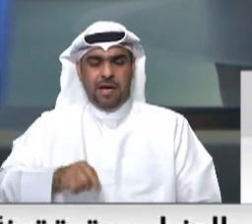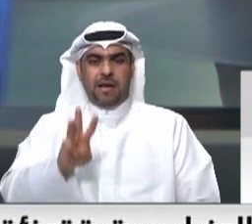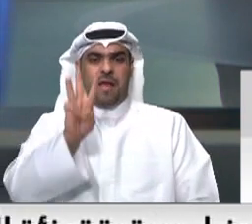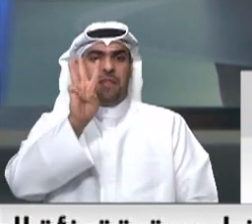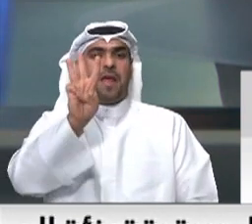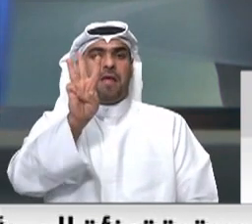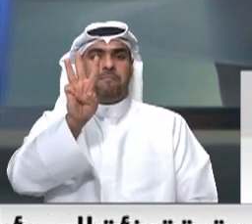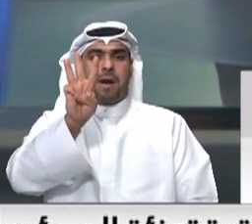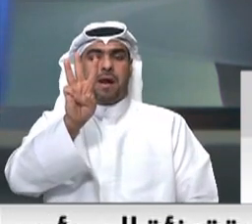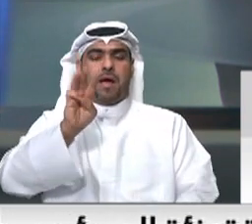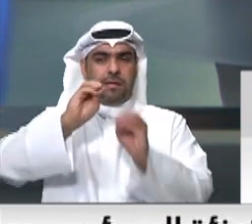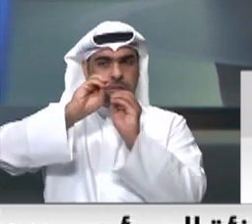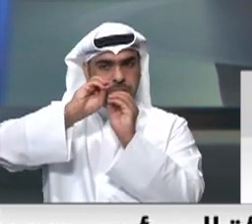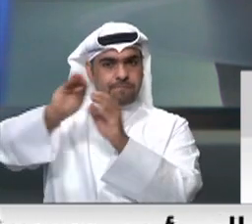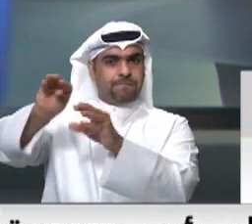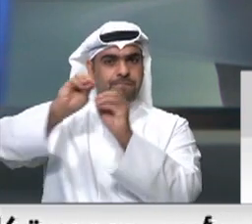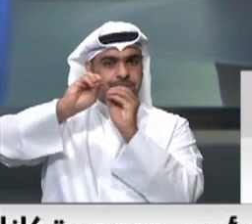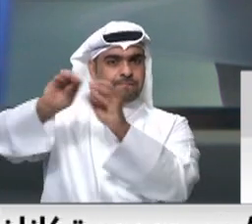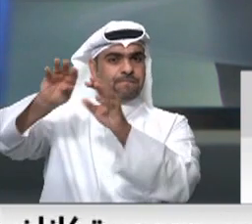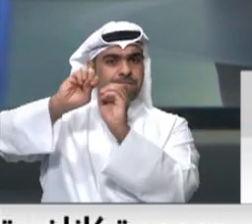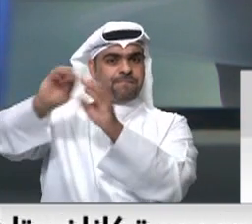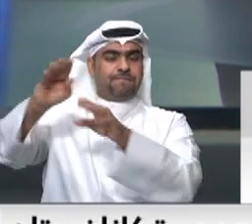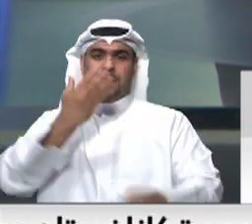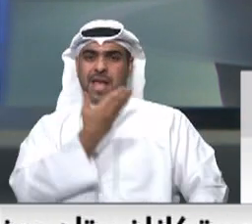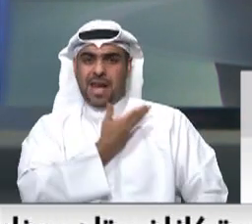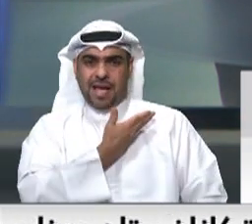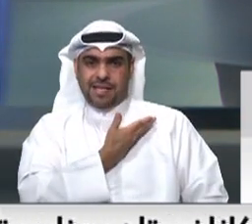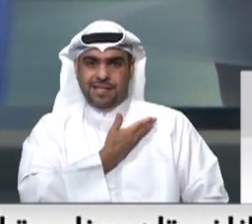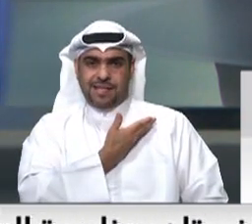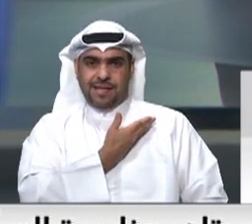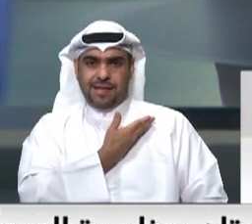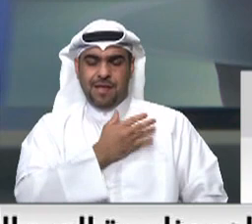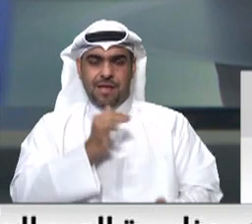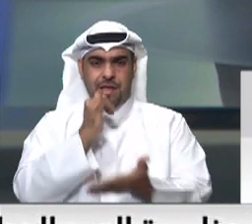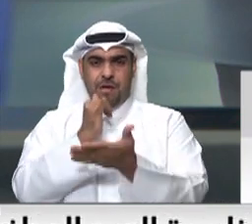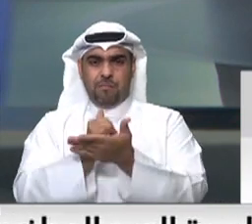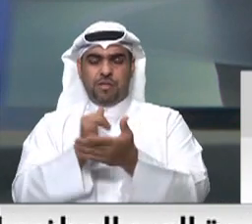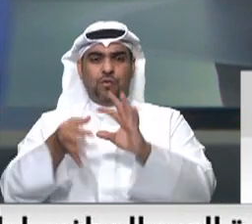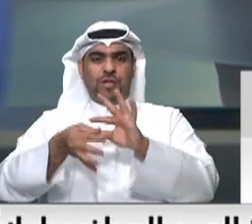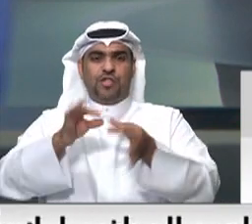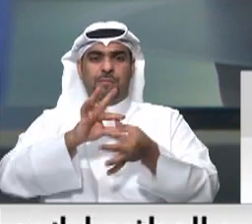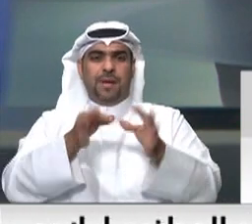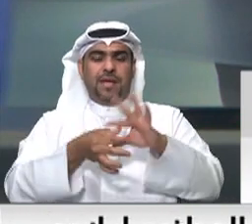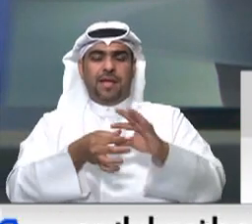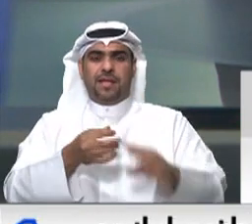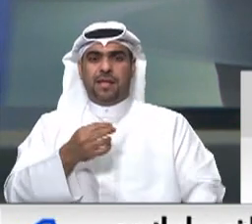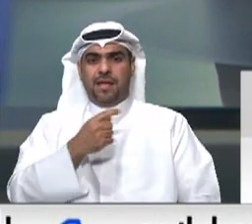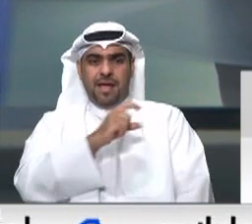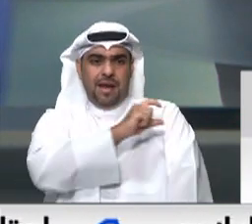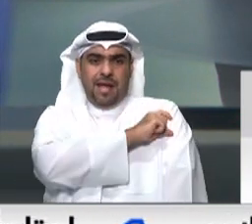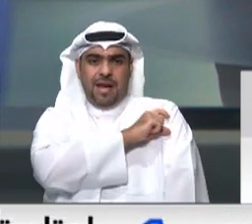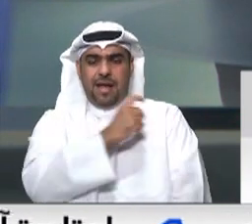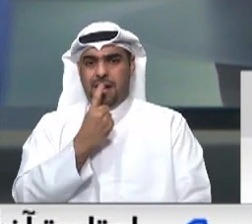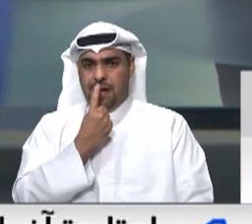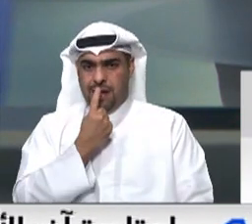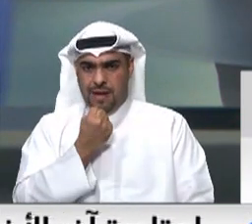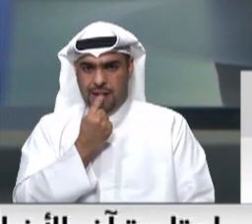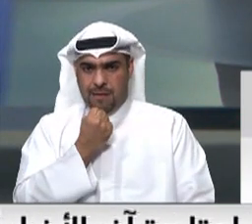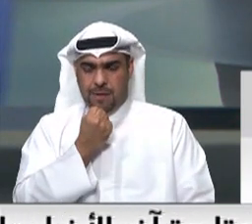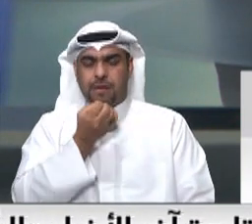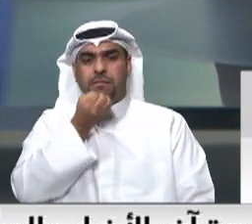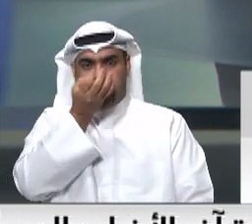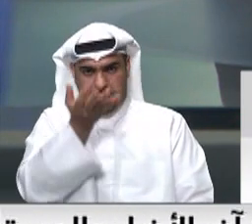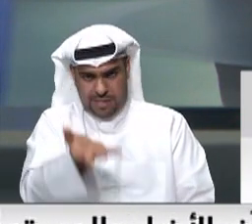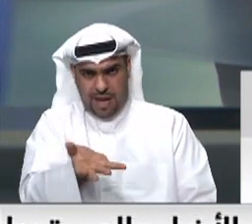أهالي قطاع غزة. وقال مبعوث جمعية الهلال الأحمر الكويتية الدكتور أحمد الشامي، قال إن هذه